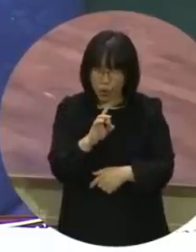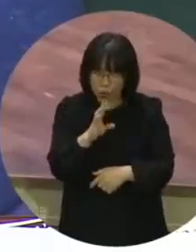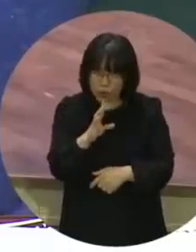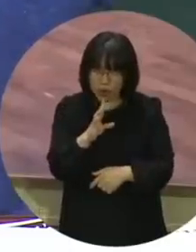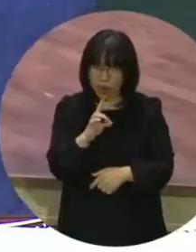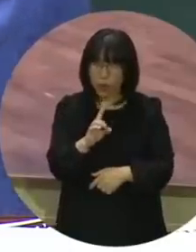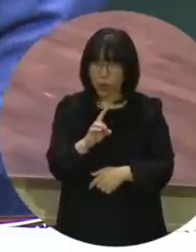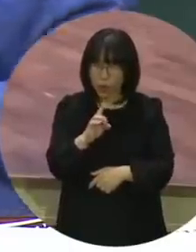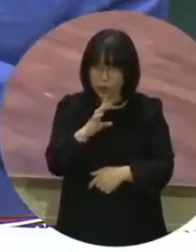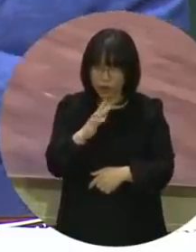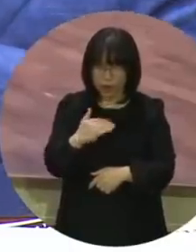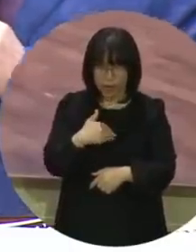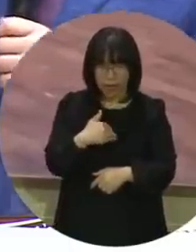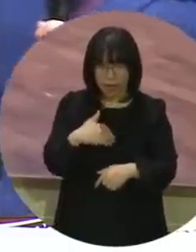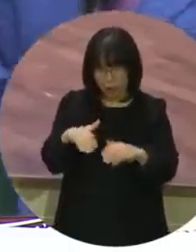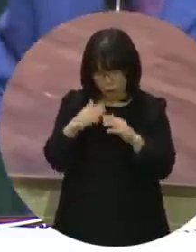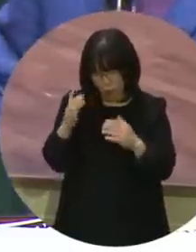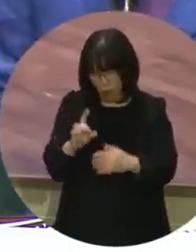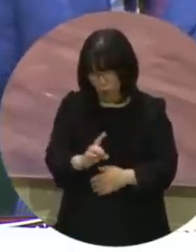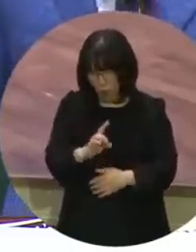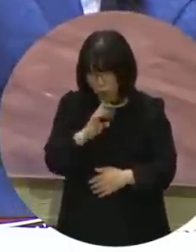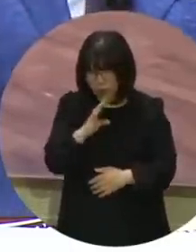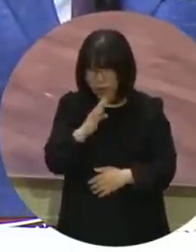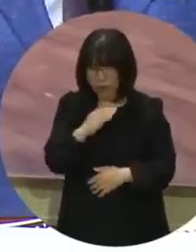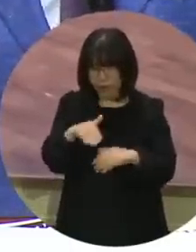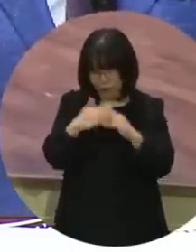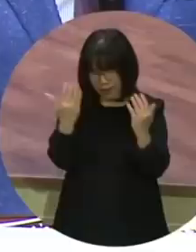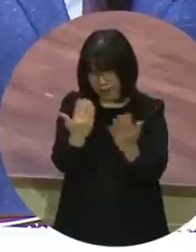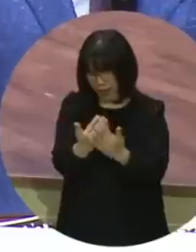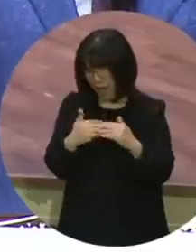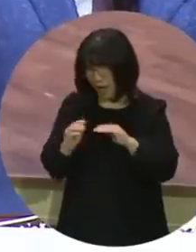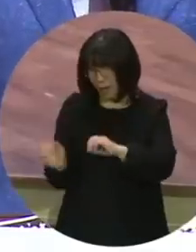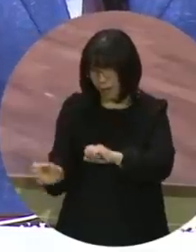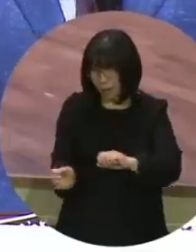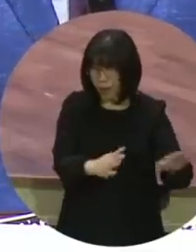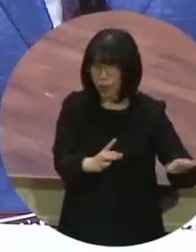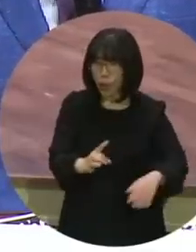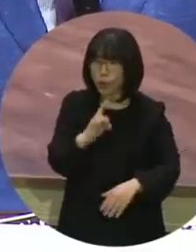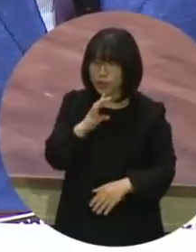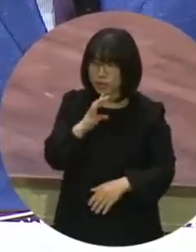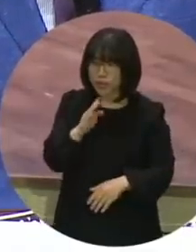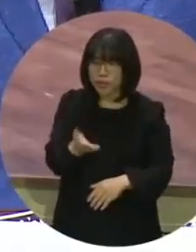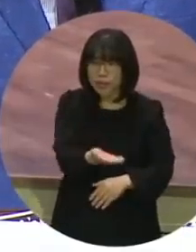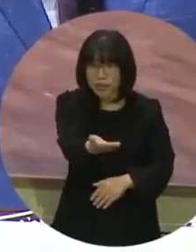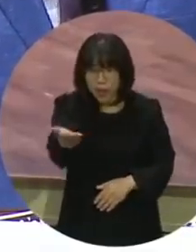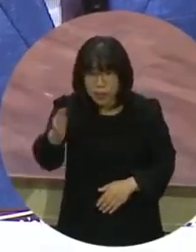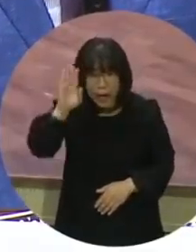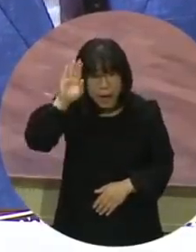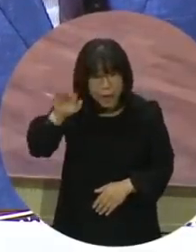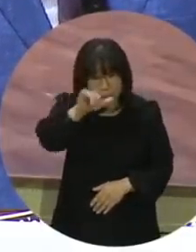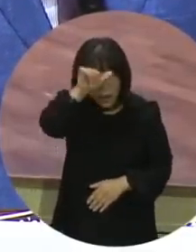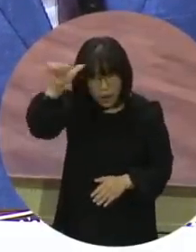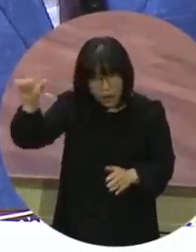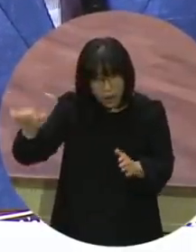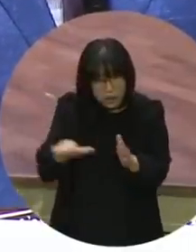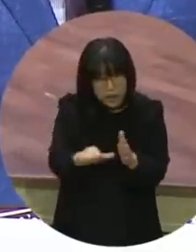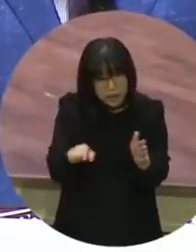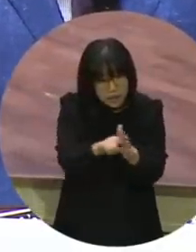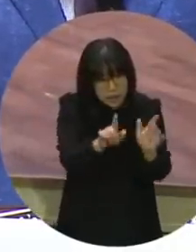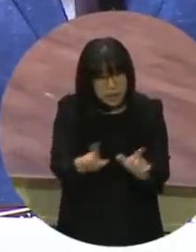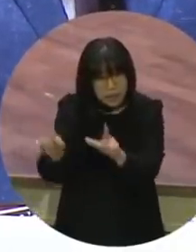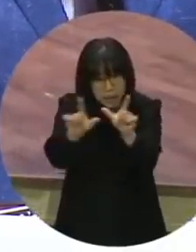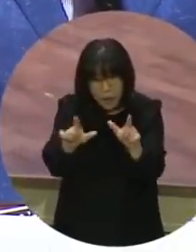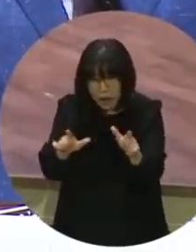오직의 영적 자세입니다. 영적 자세는요, 오직이 돼. 여러분 신앙생활을 평생해야 되는데, 지금부터 이런